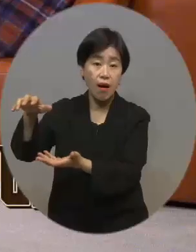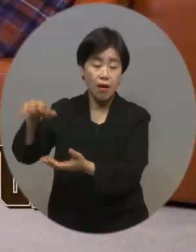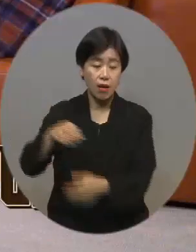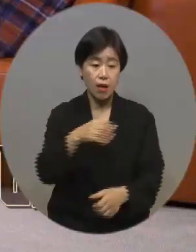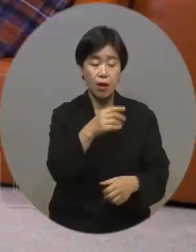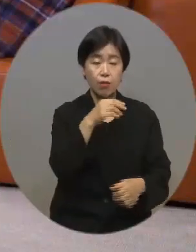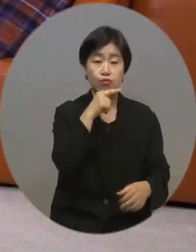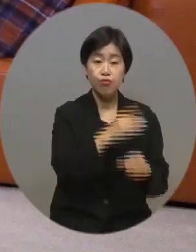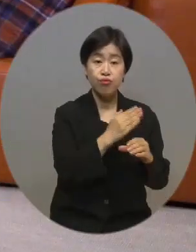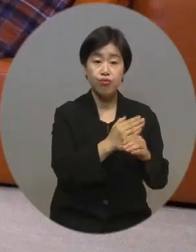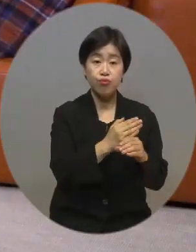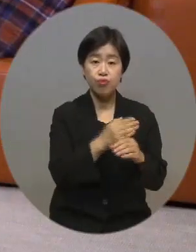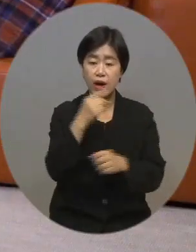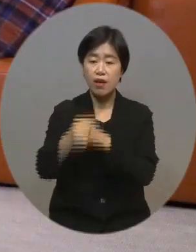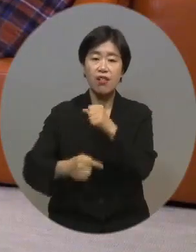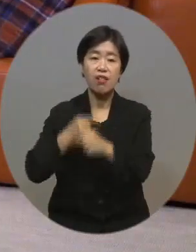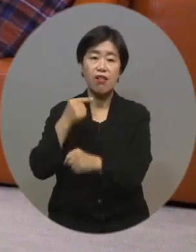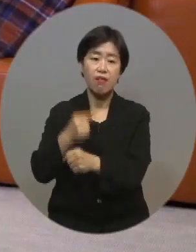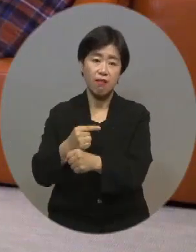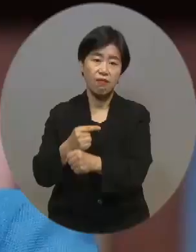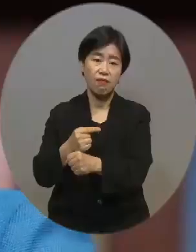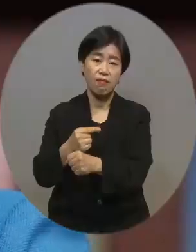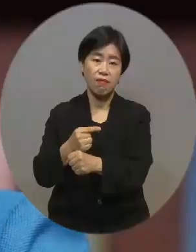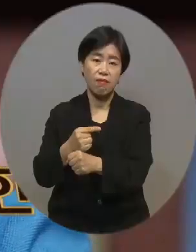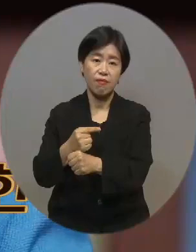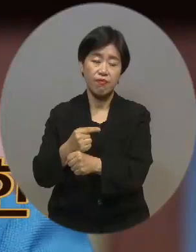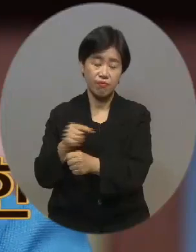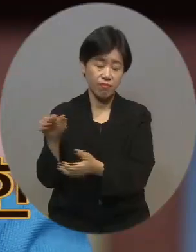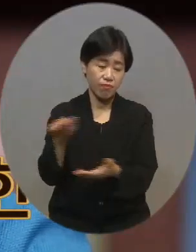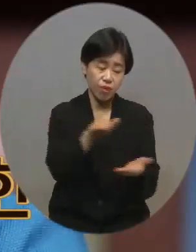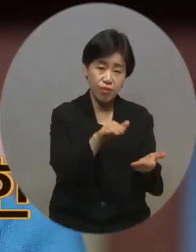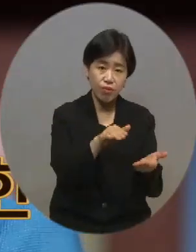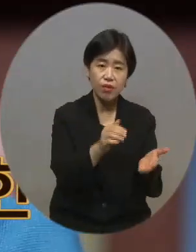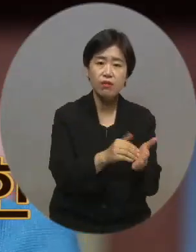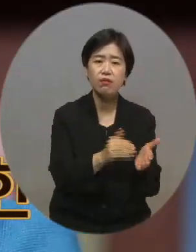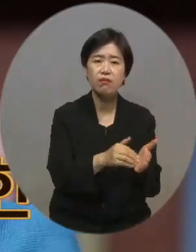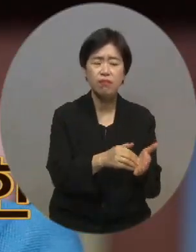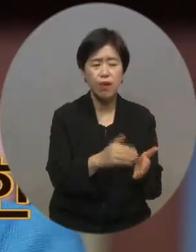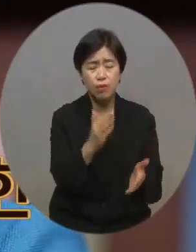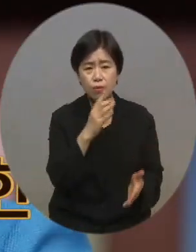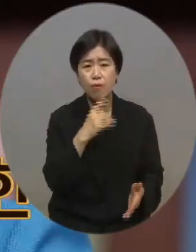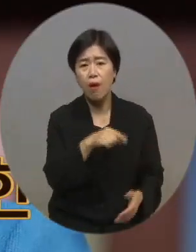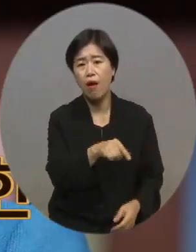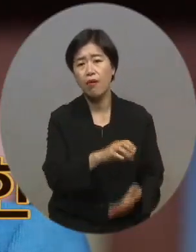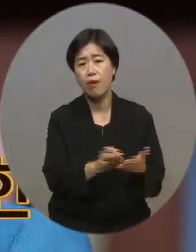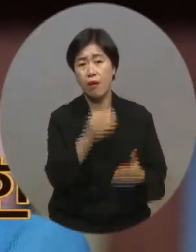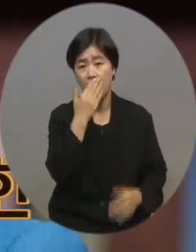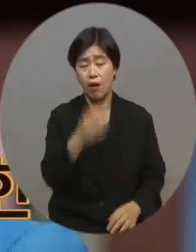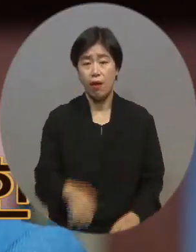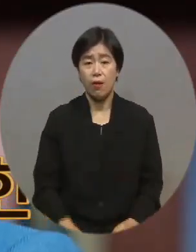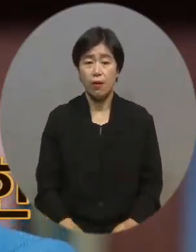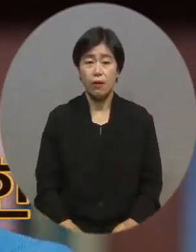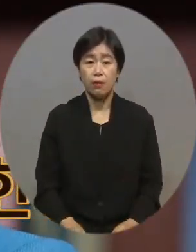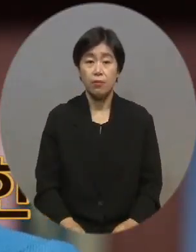겁니다. 진짜요? 그러면 이제 북한이 이제 도발을 하고 한반도를 둘러싼 긴장감이 높아지고 있다 보니까